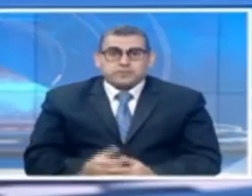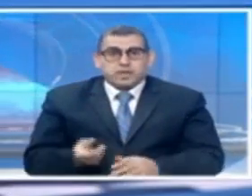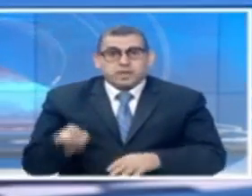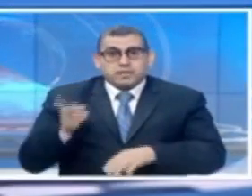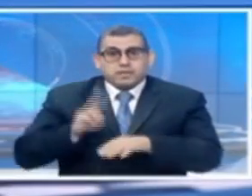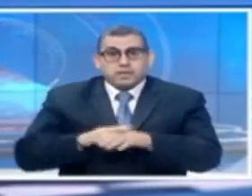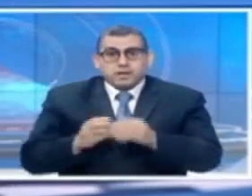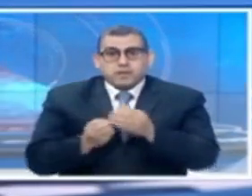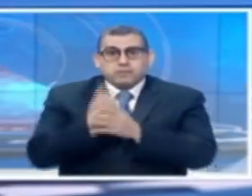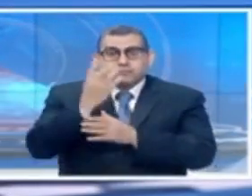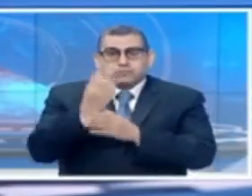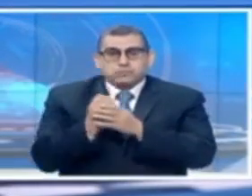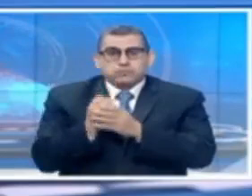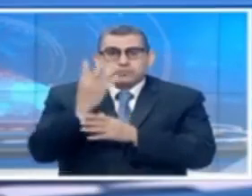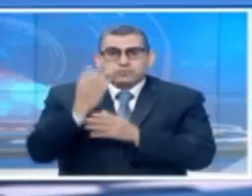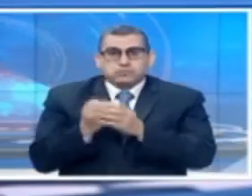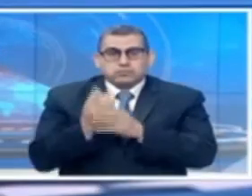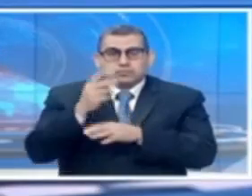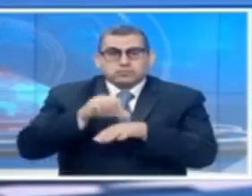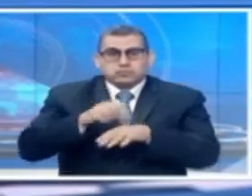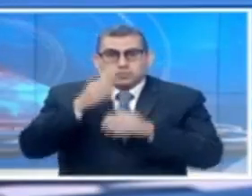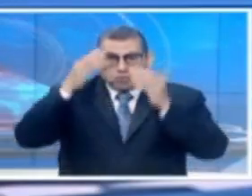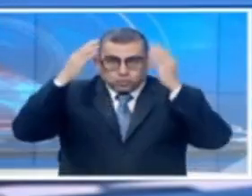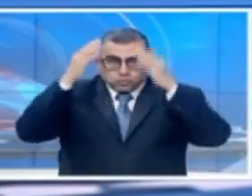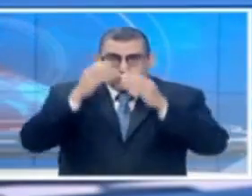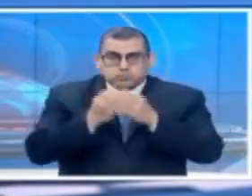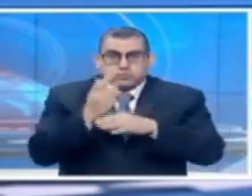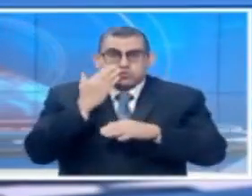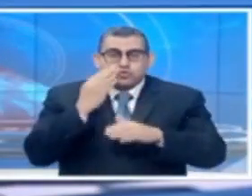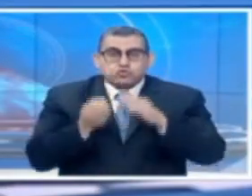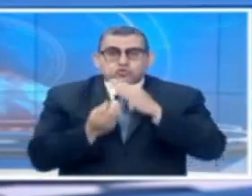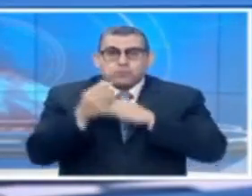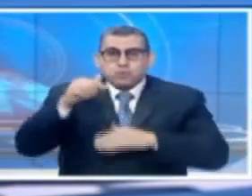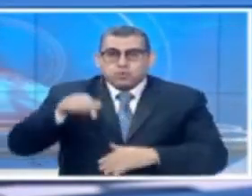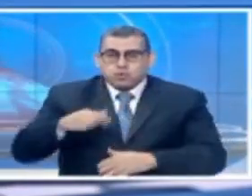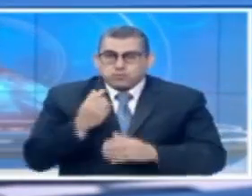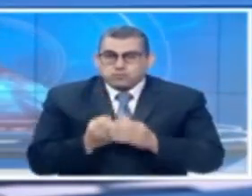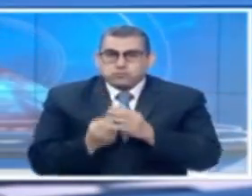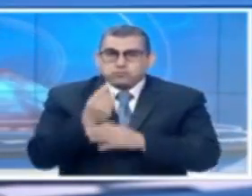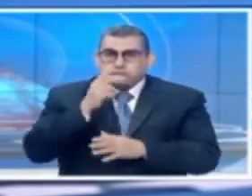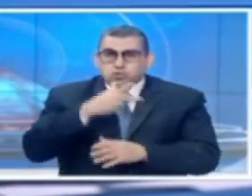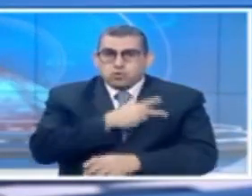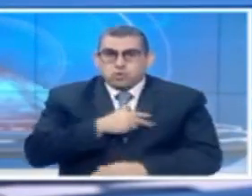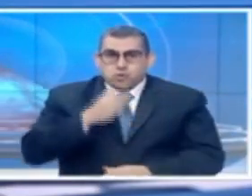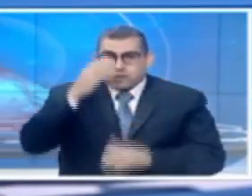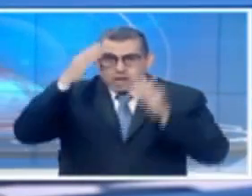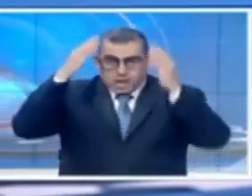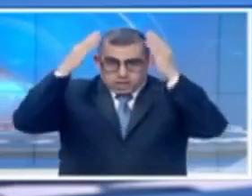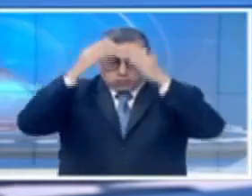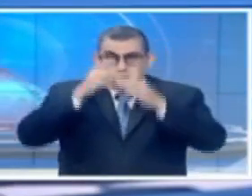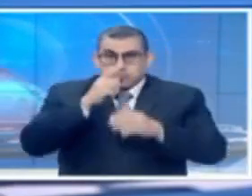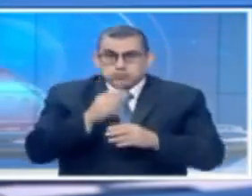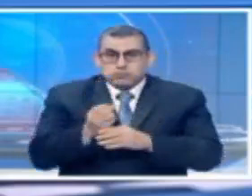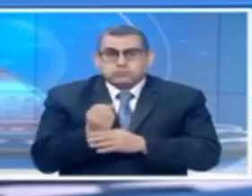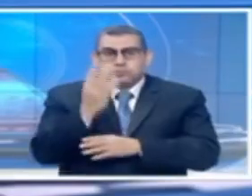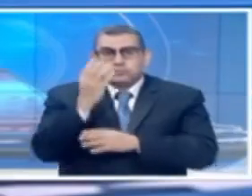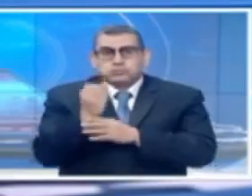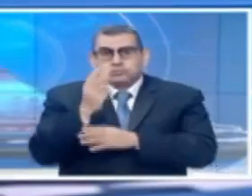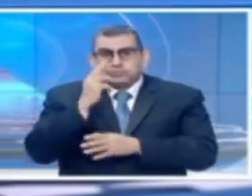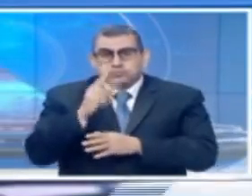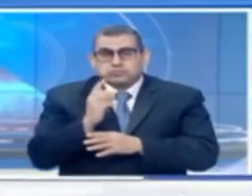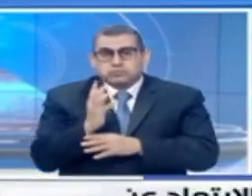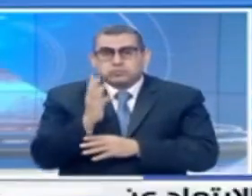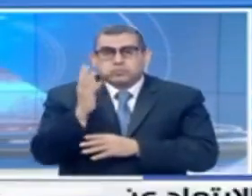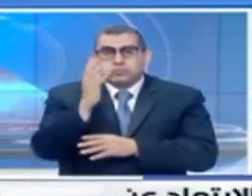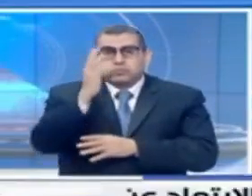عاود بركان سيميرو الإندونيسي الثوران في ساعة مبكرة من صباح اليوم، وذكرت السلطات الإندونيسية أن أعمدة الرماد تصاعدت